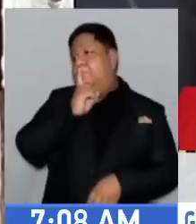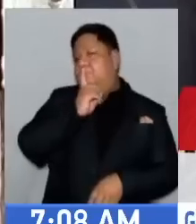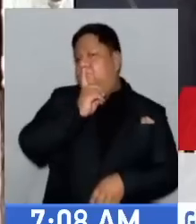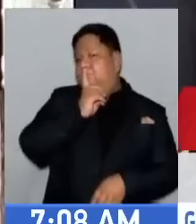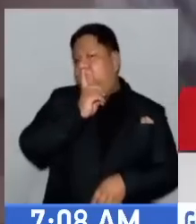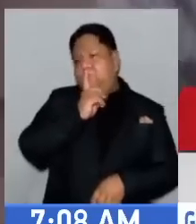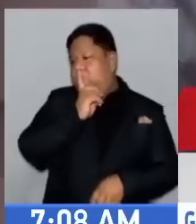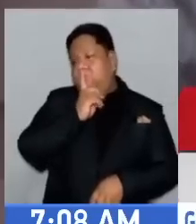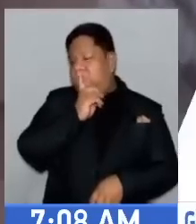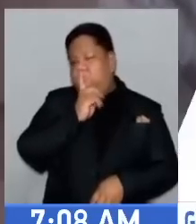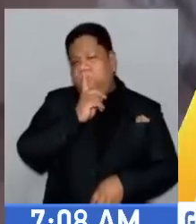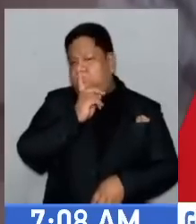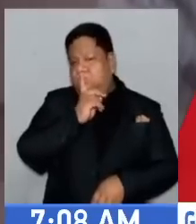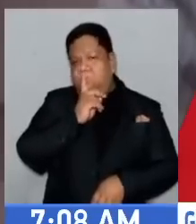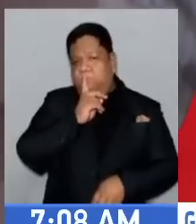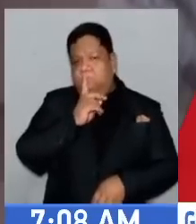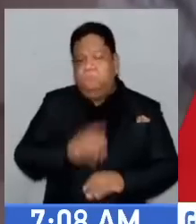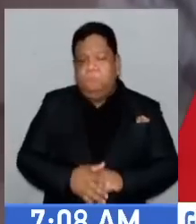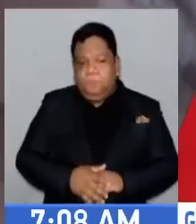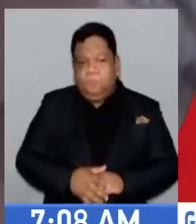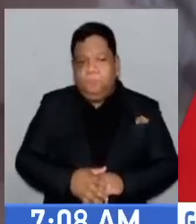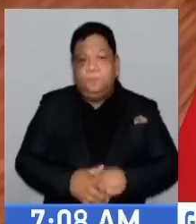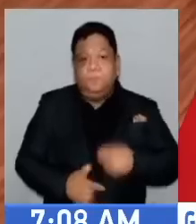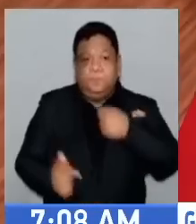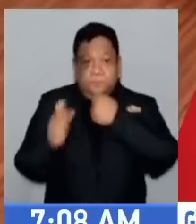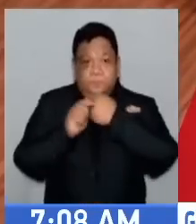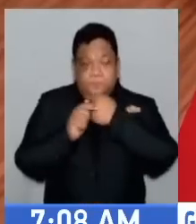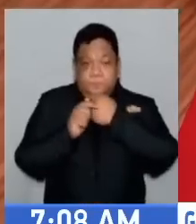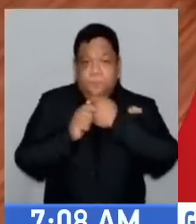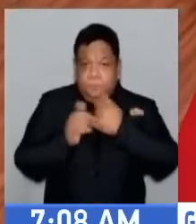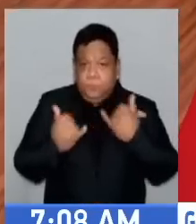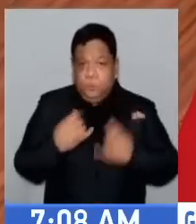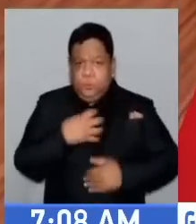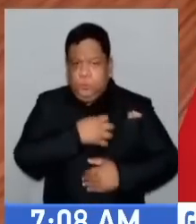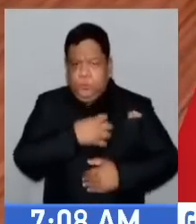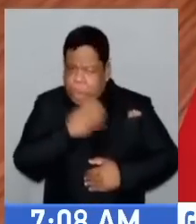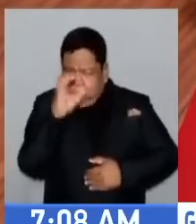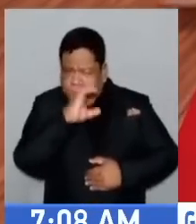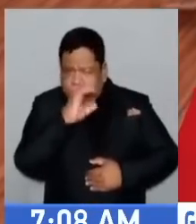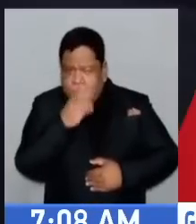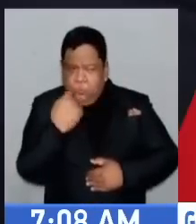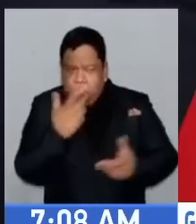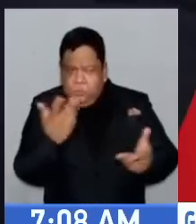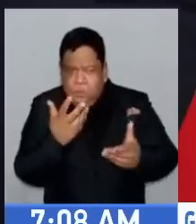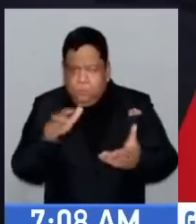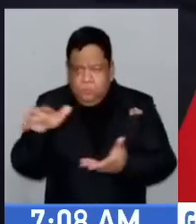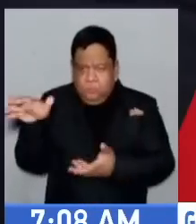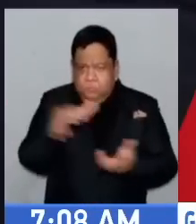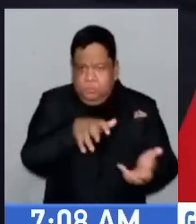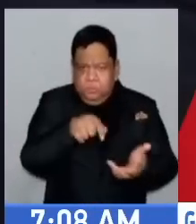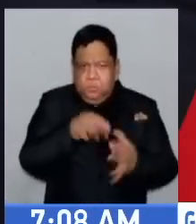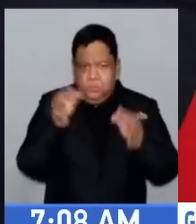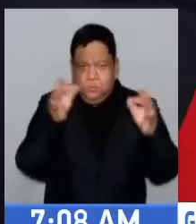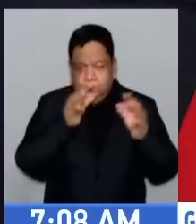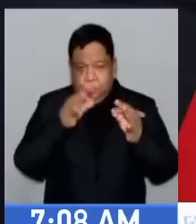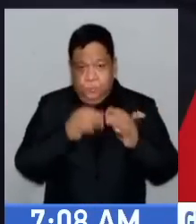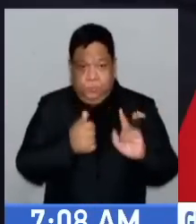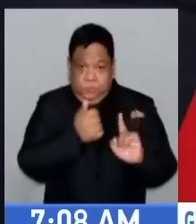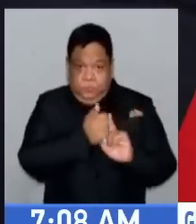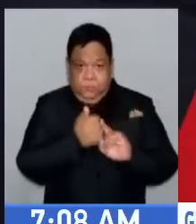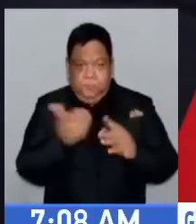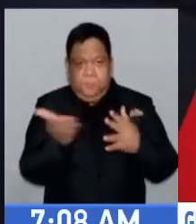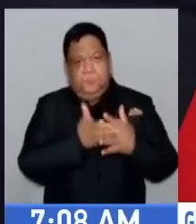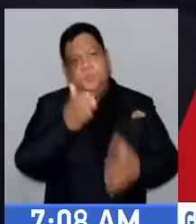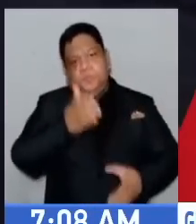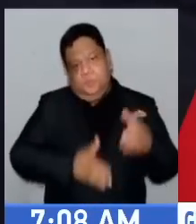masabi, man. Nagsasagawa na ng follow-up operation ng polisya para matukoy kung saan ang gagaling ang droga. Marap ang suspect sa reklamong paglabag